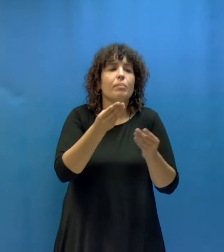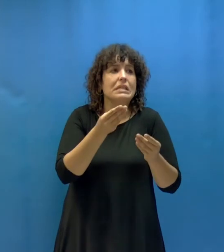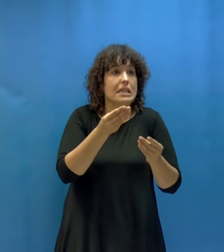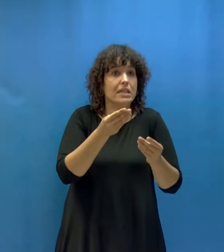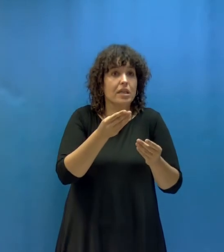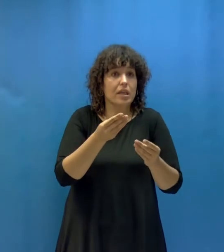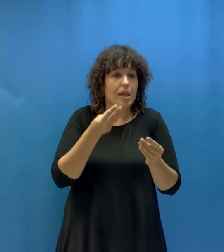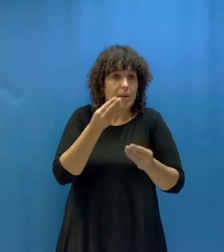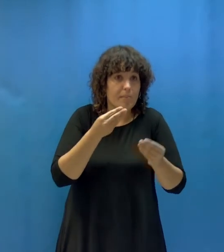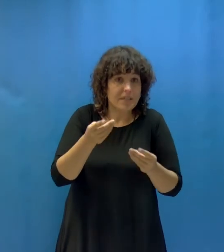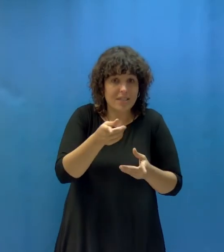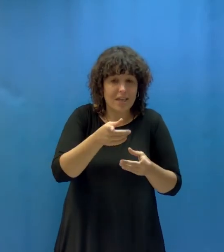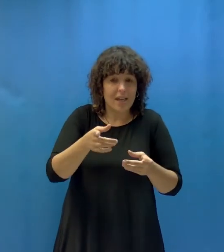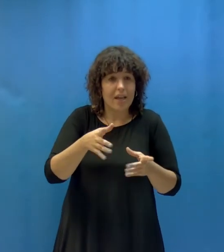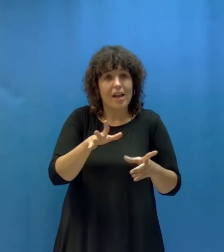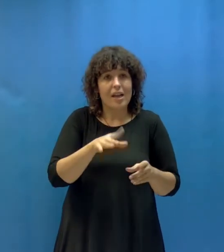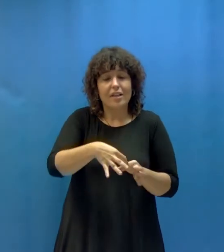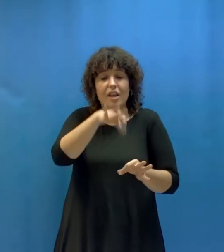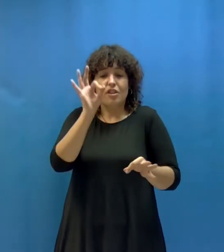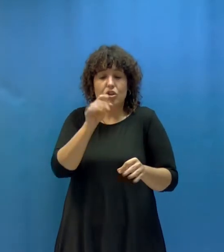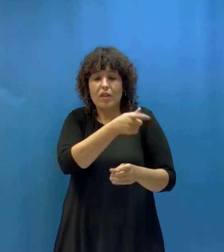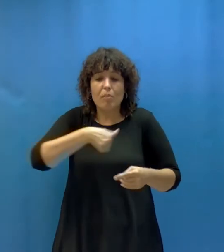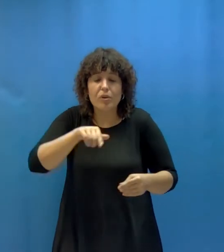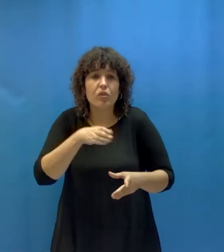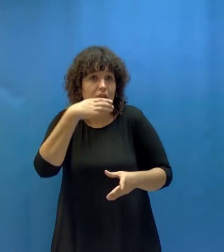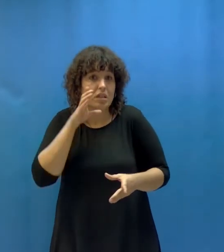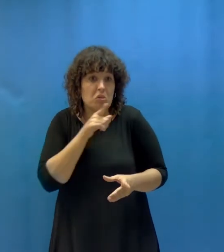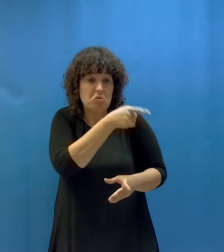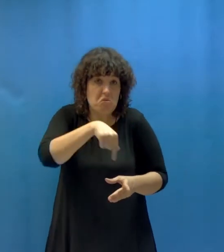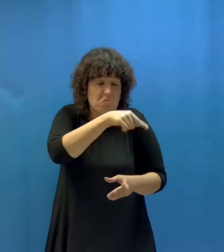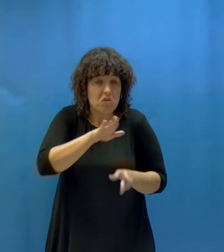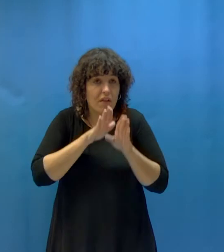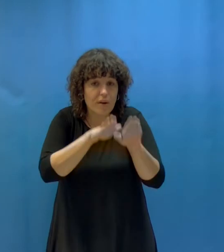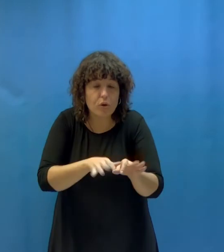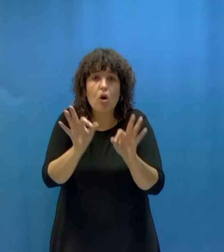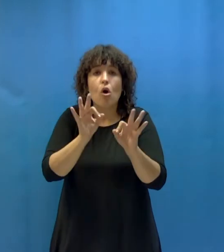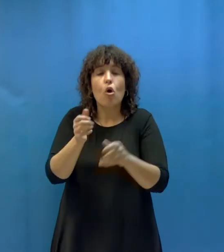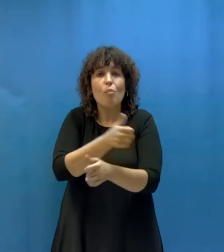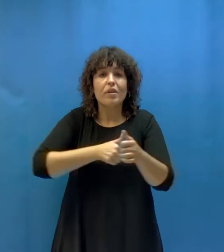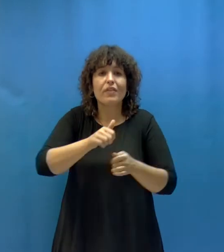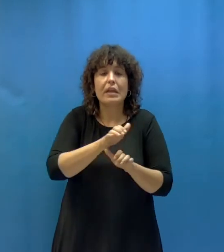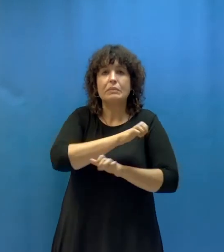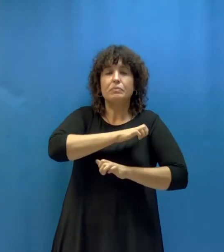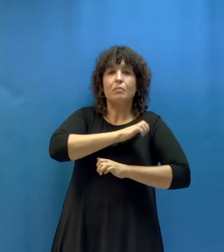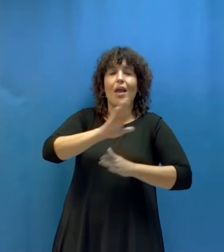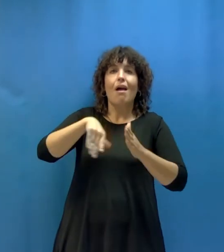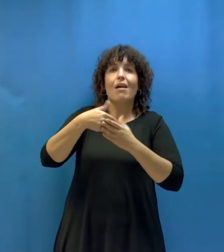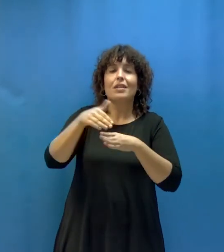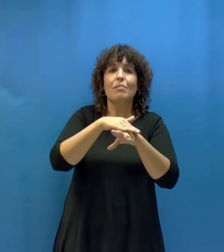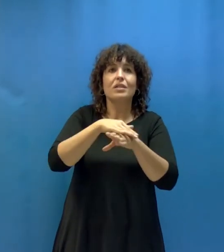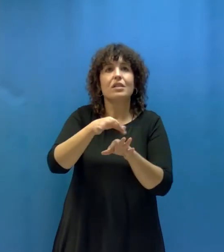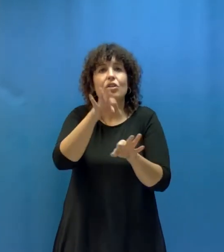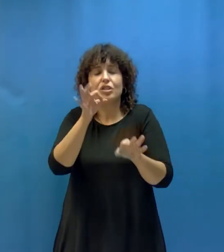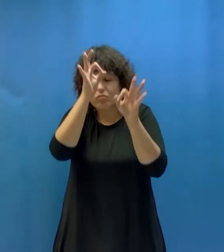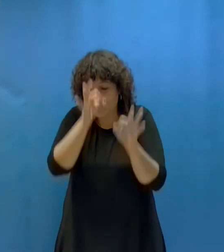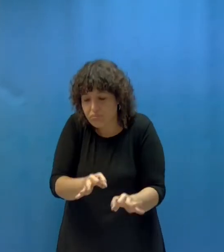decisió de Port Castelló o en qualsevol cas si no pensen que seria més prudent esperar a la decisió final del Ministeri perquè ens estem